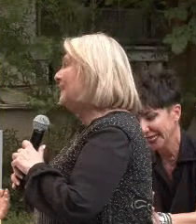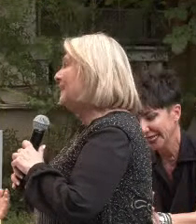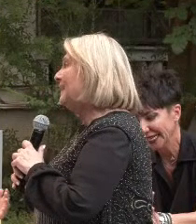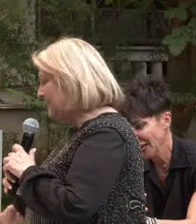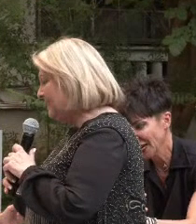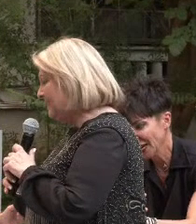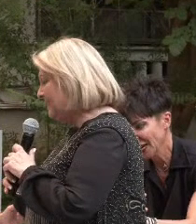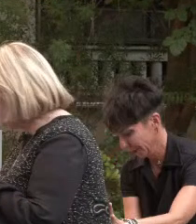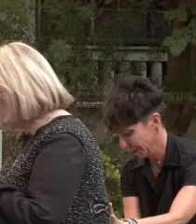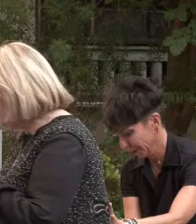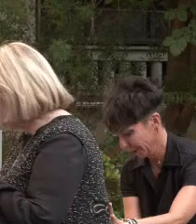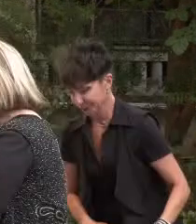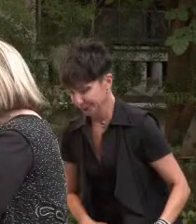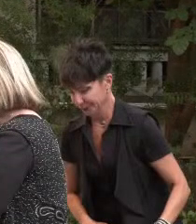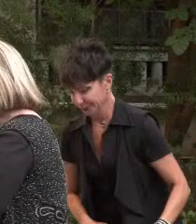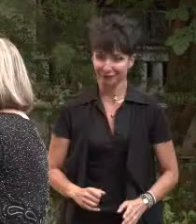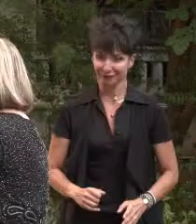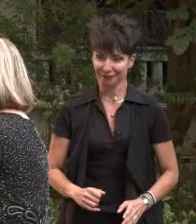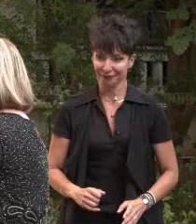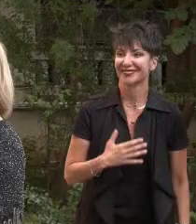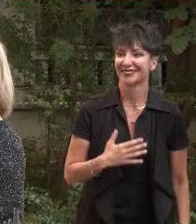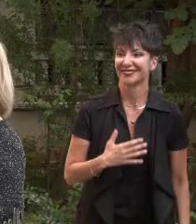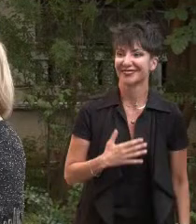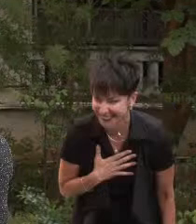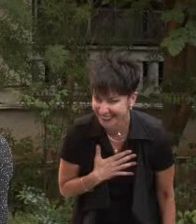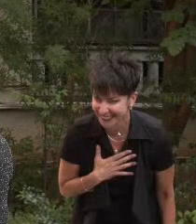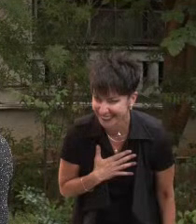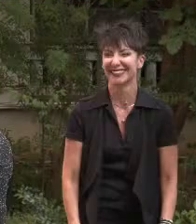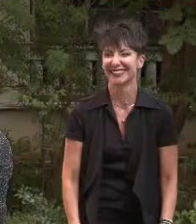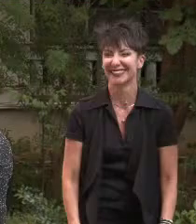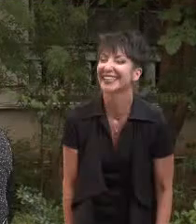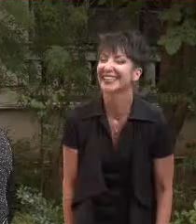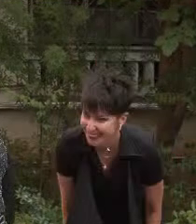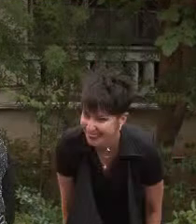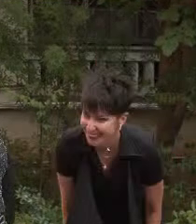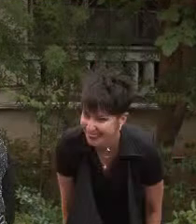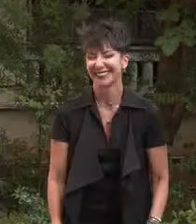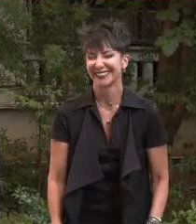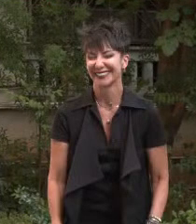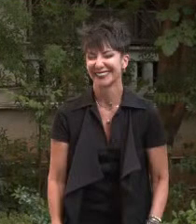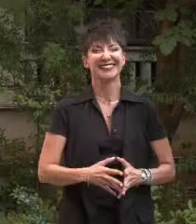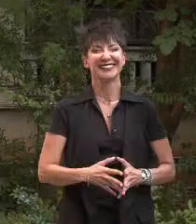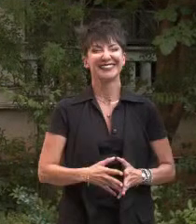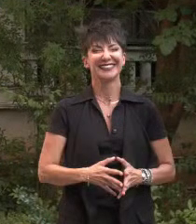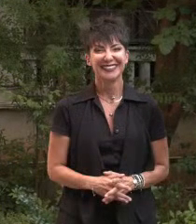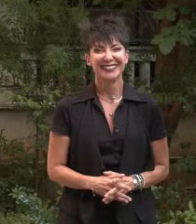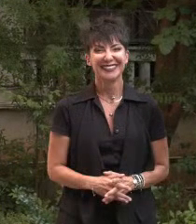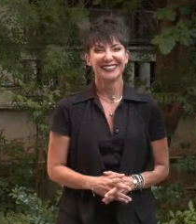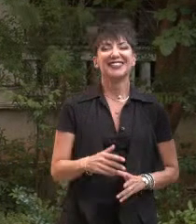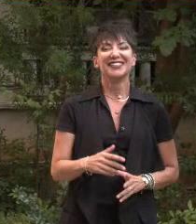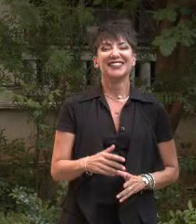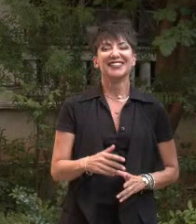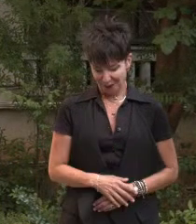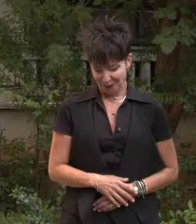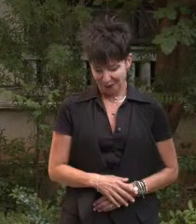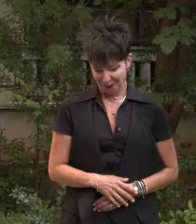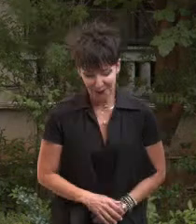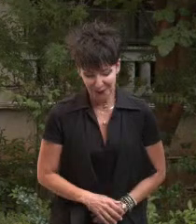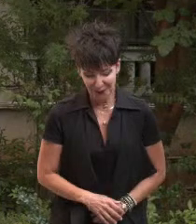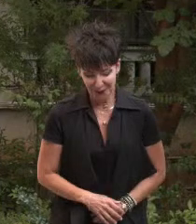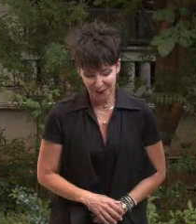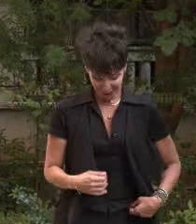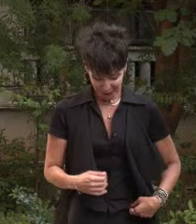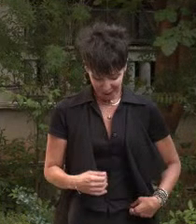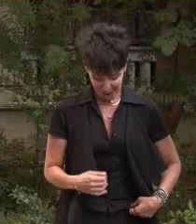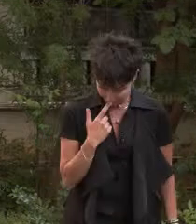προσπάθεια αναγέννησης. Ναι, συγγνώμη. Σοφία μου, τι κάνεις. Είσαι ονοματή μου και